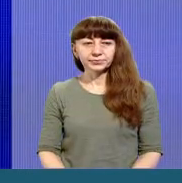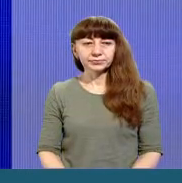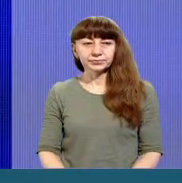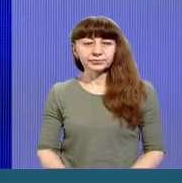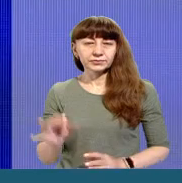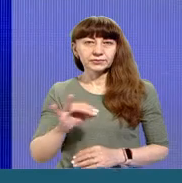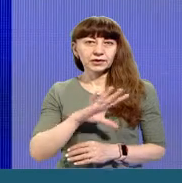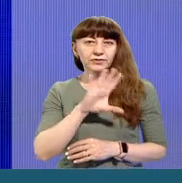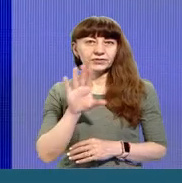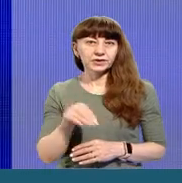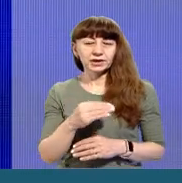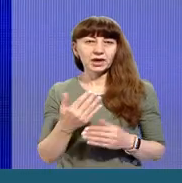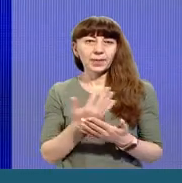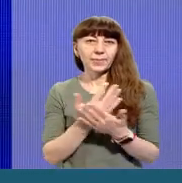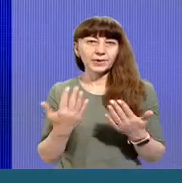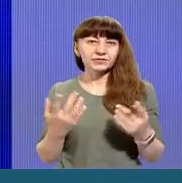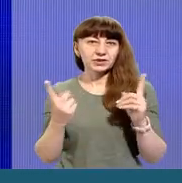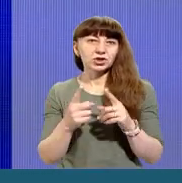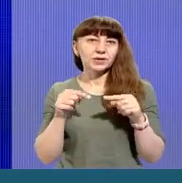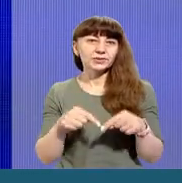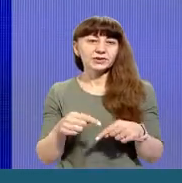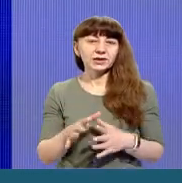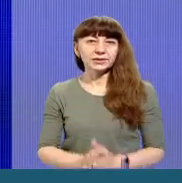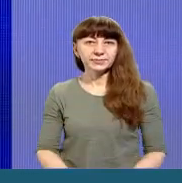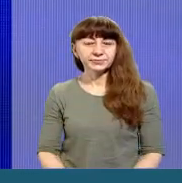қаншама құнды сөздер жазылған әнұранымыз бар.